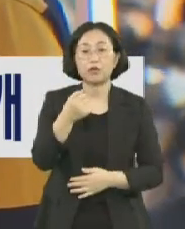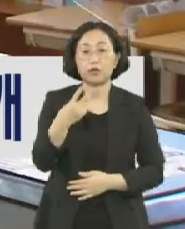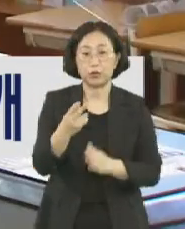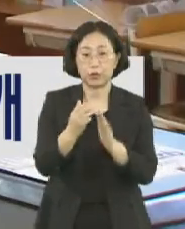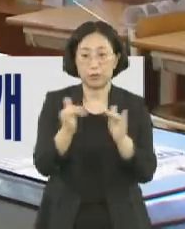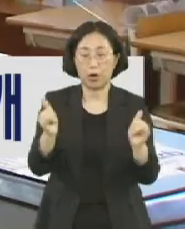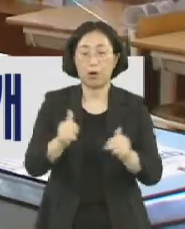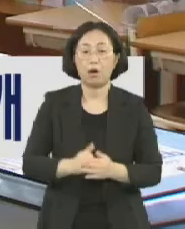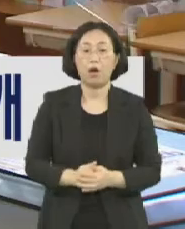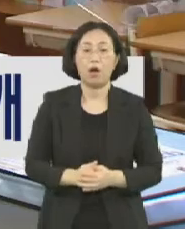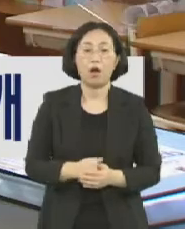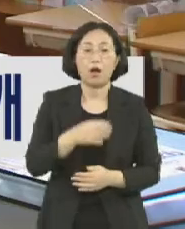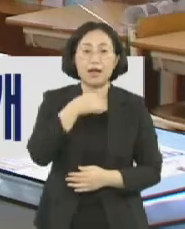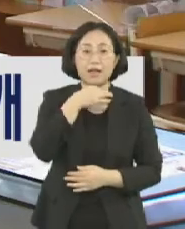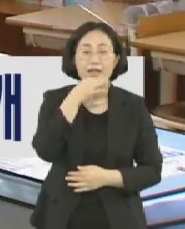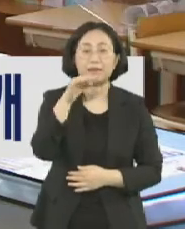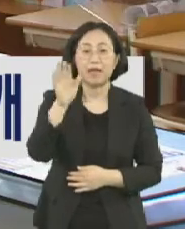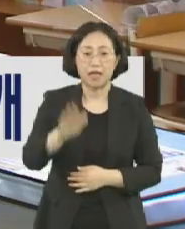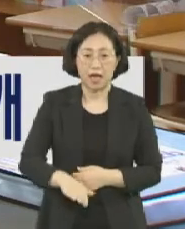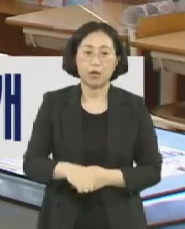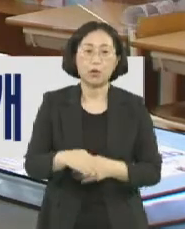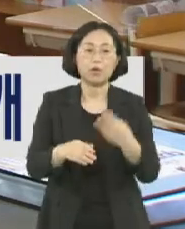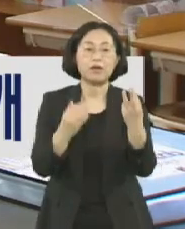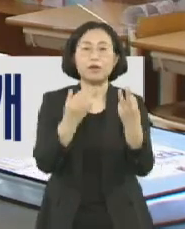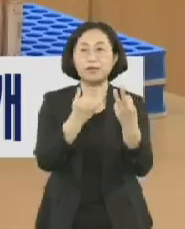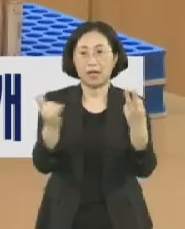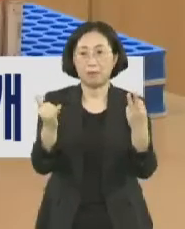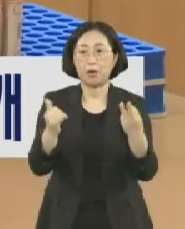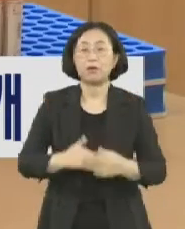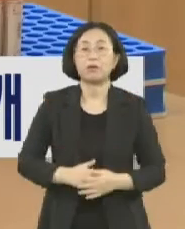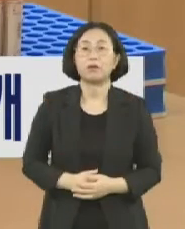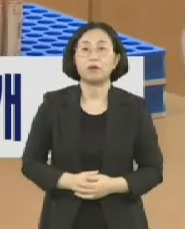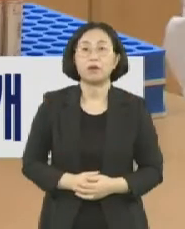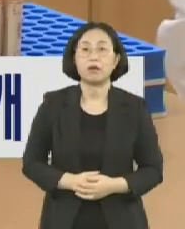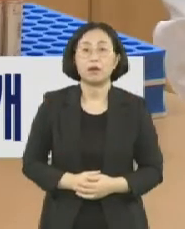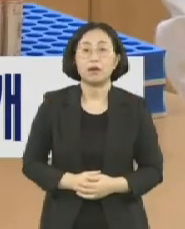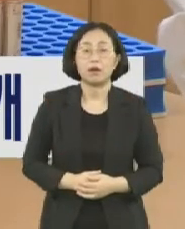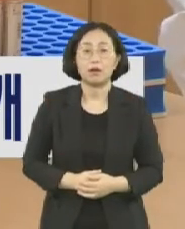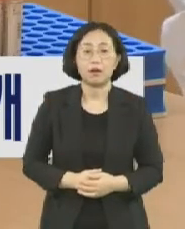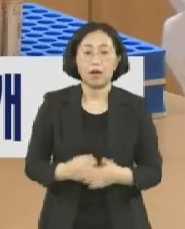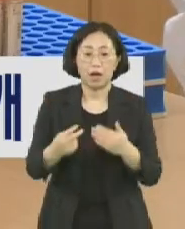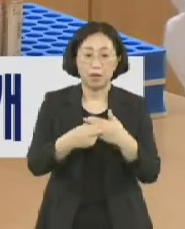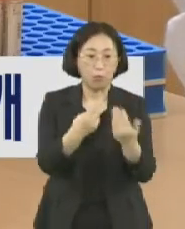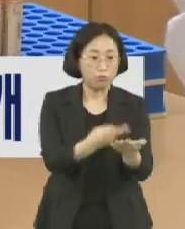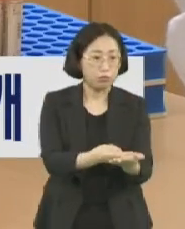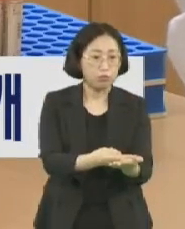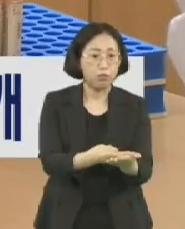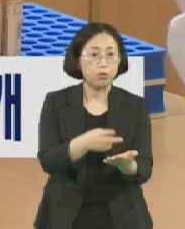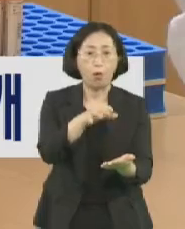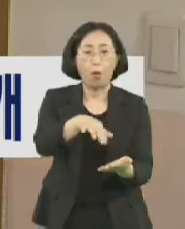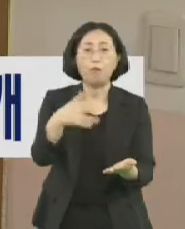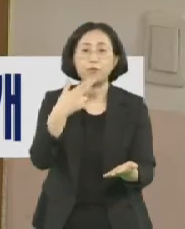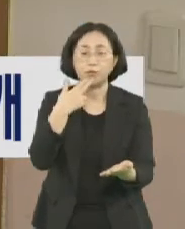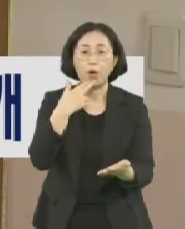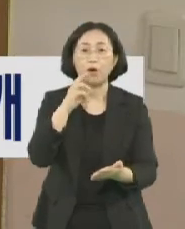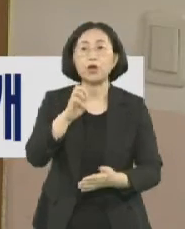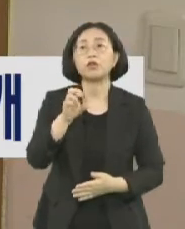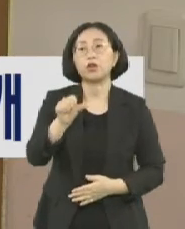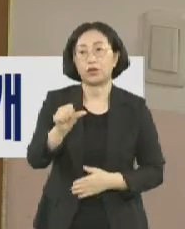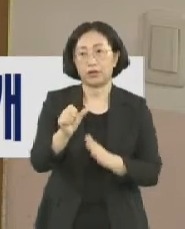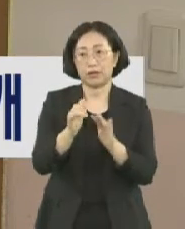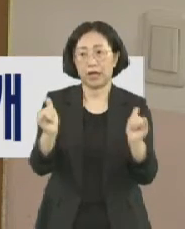감염된 가운데 10대 이하 도 열 세 명에 달했습니다 특히 이번 기간을 찾지 못한 확진 자만 38명의